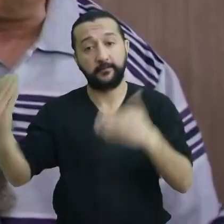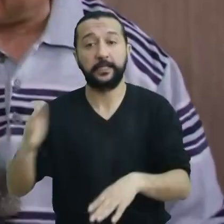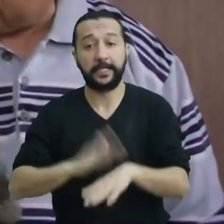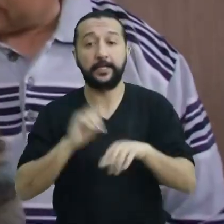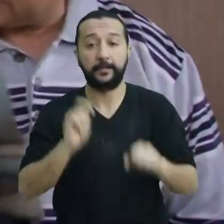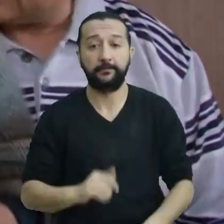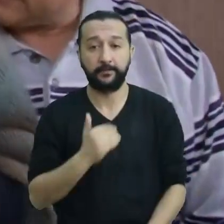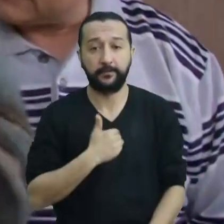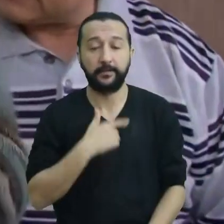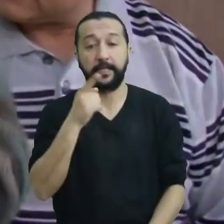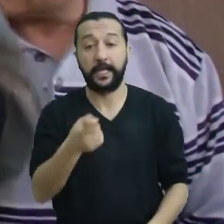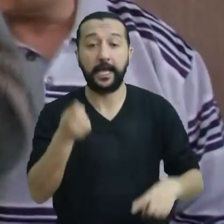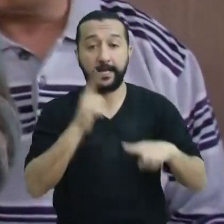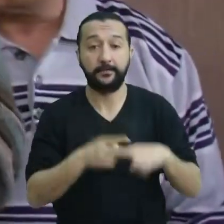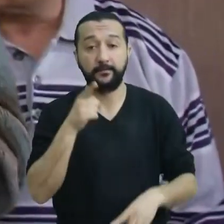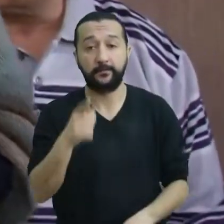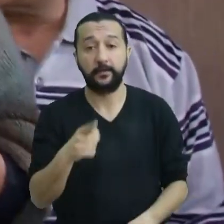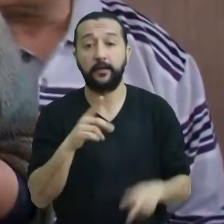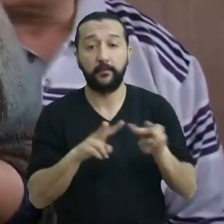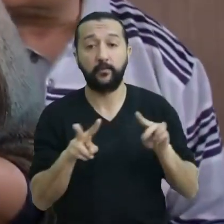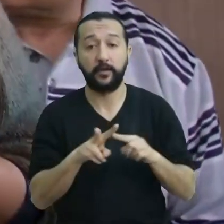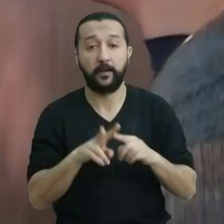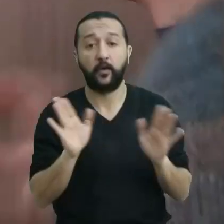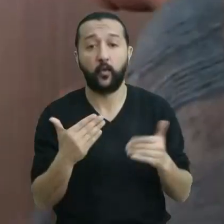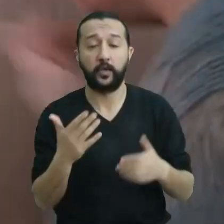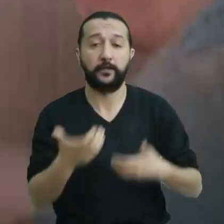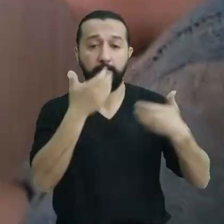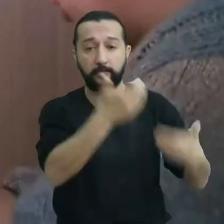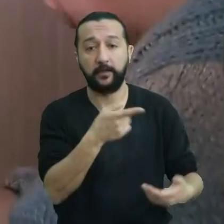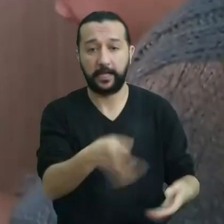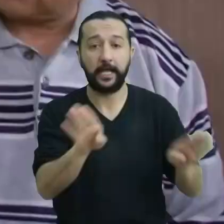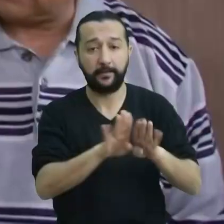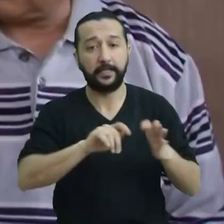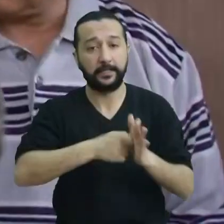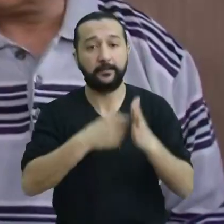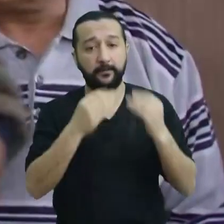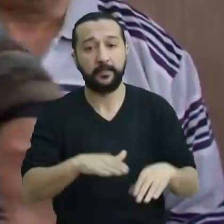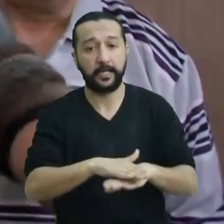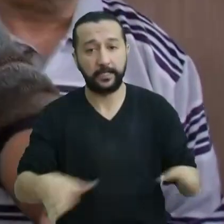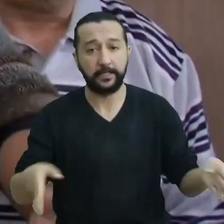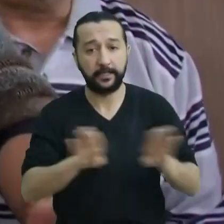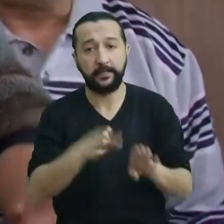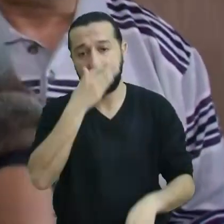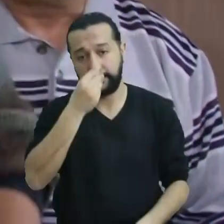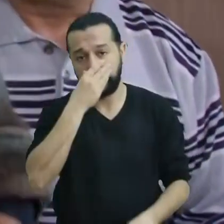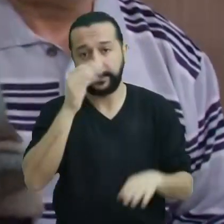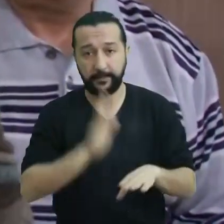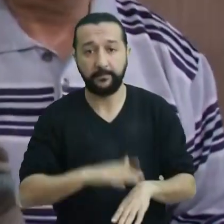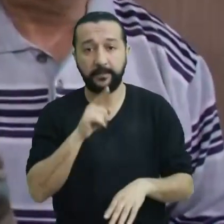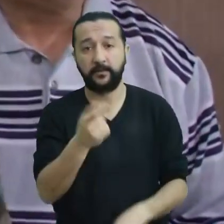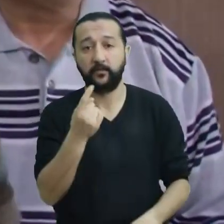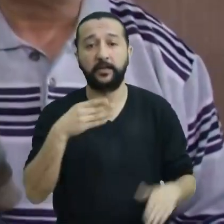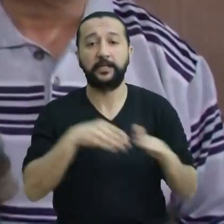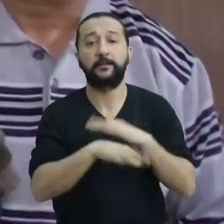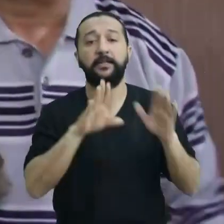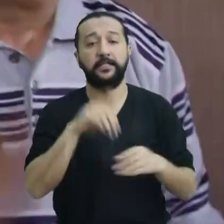efendim. Ayrıca Mahmut Kemal'i odasına koyduk. Böyle kapısını iyice kapattık. Altına böyle bezler falan gerdim ki kırınca